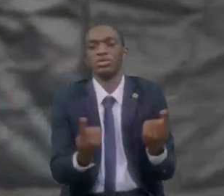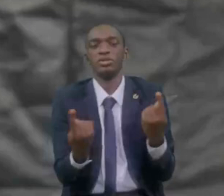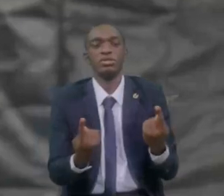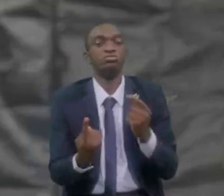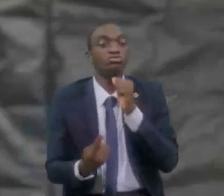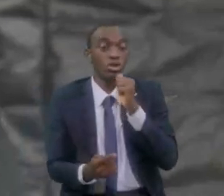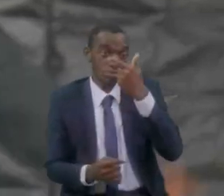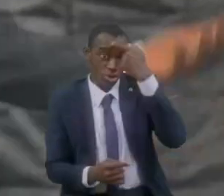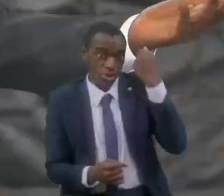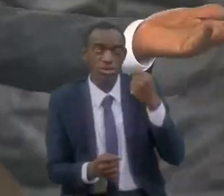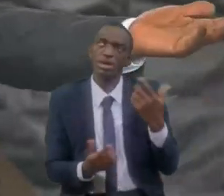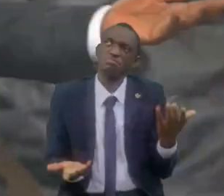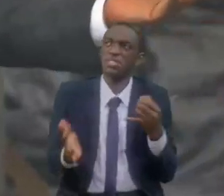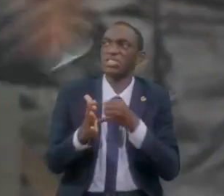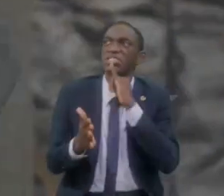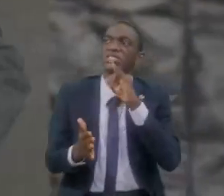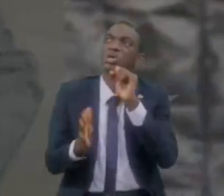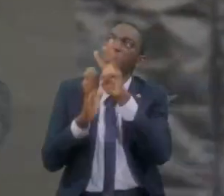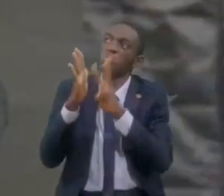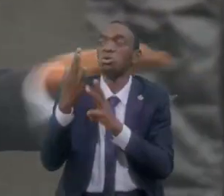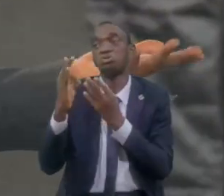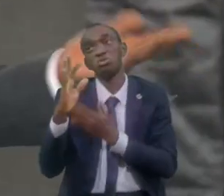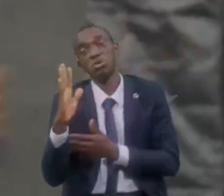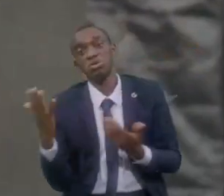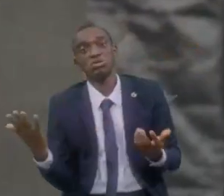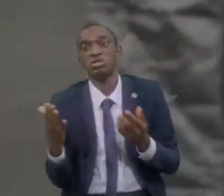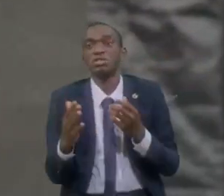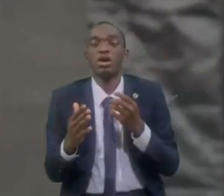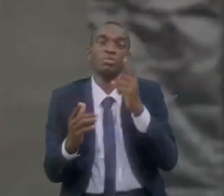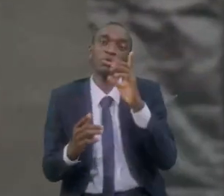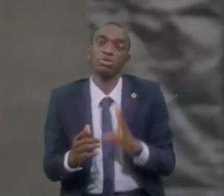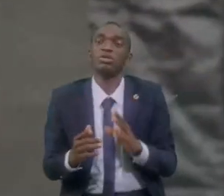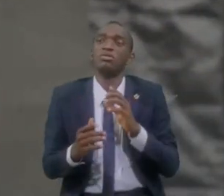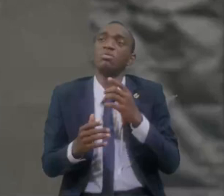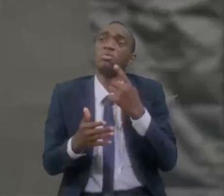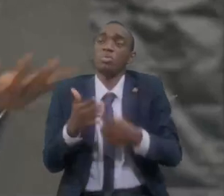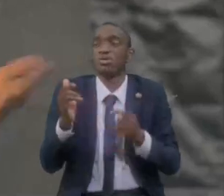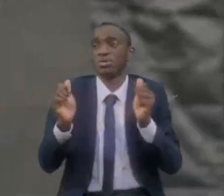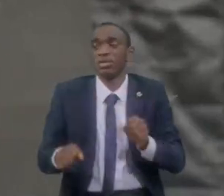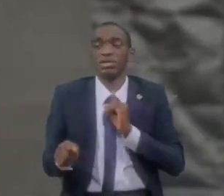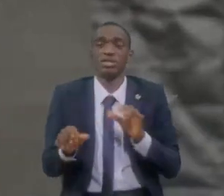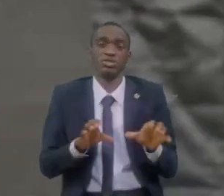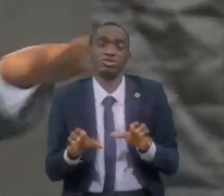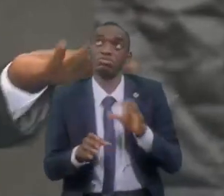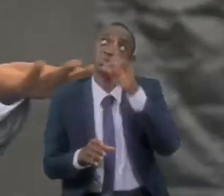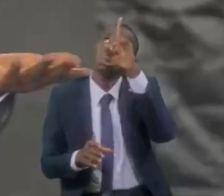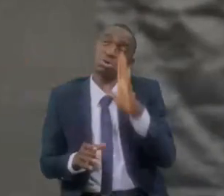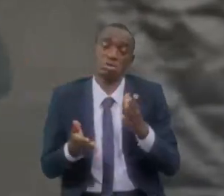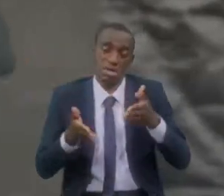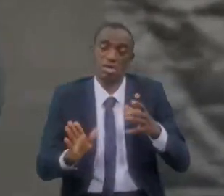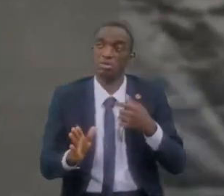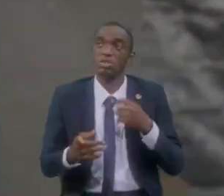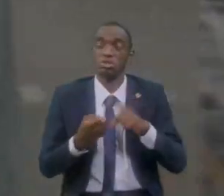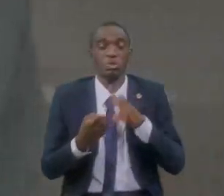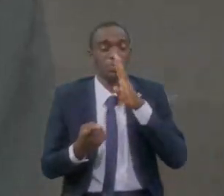c'est la volonté de Dieu, pas parce que ah, qu'est-ce que je peux faire? Dieu veut que je sois mordu par les